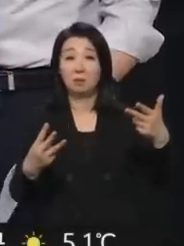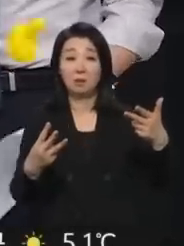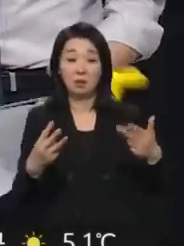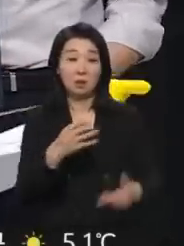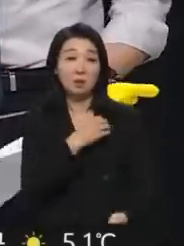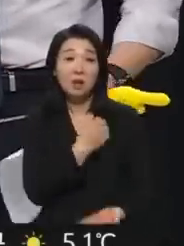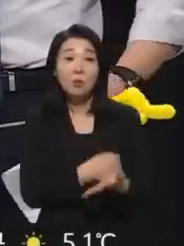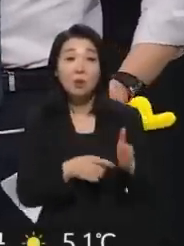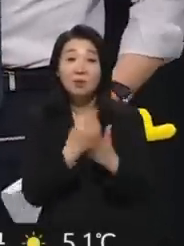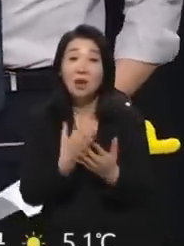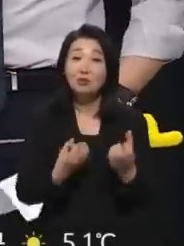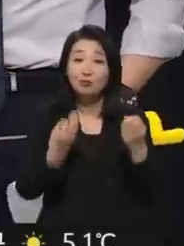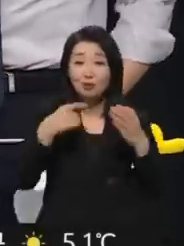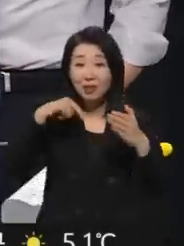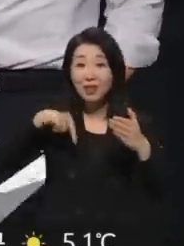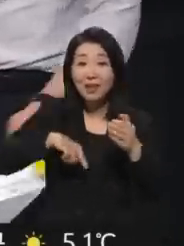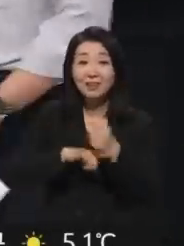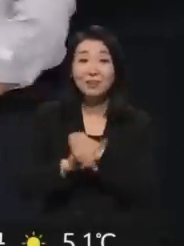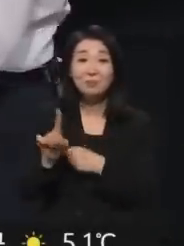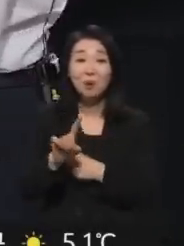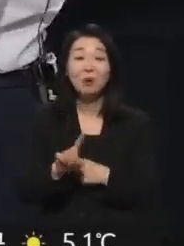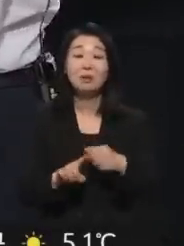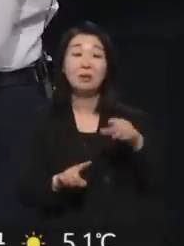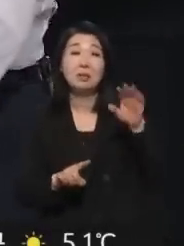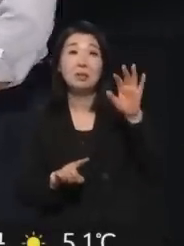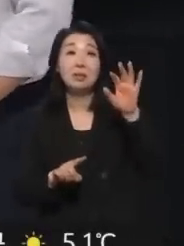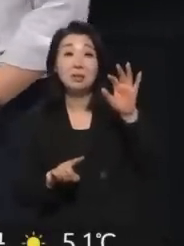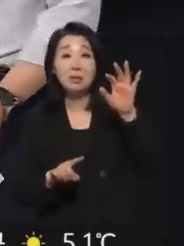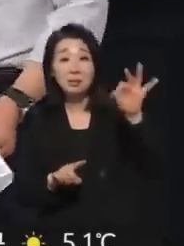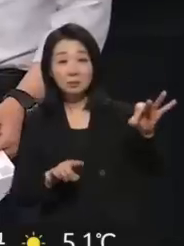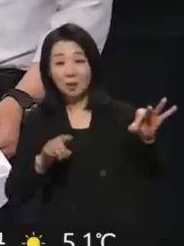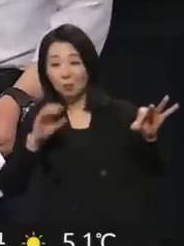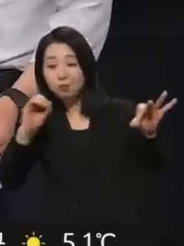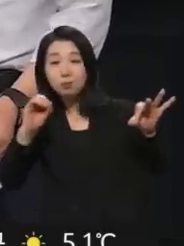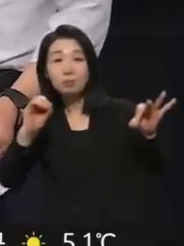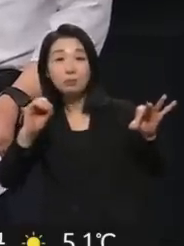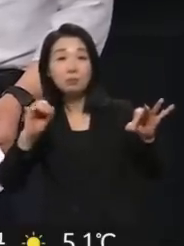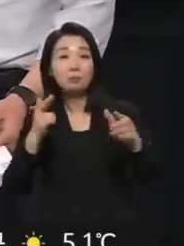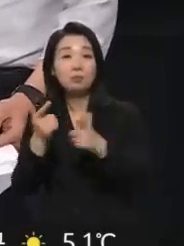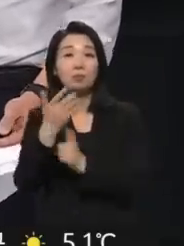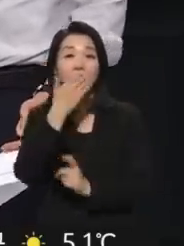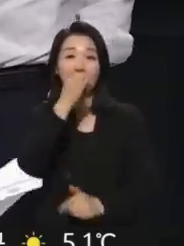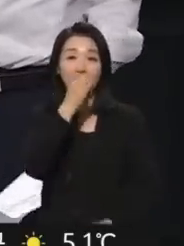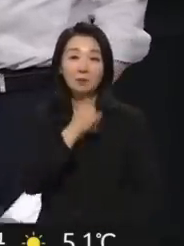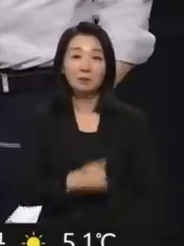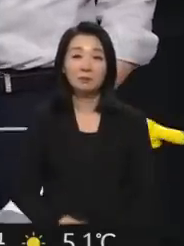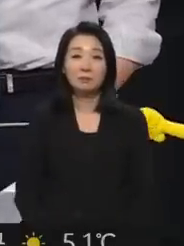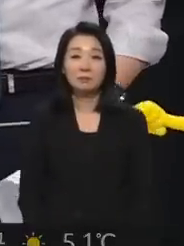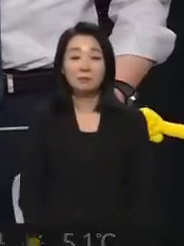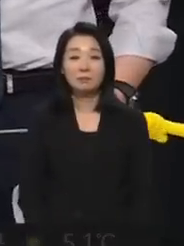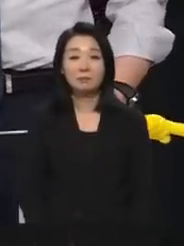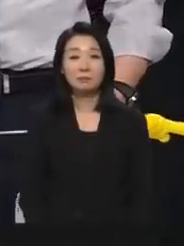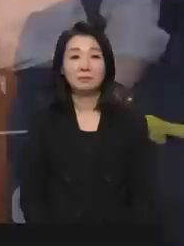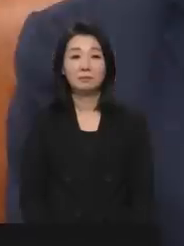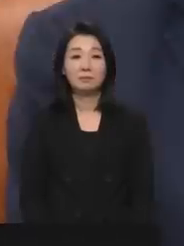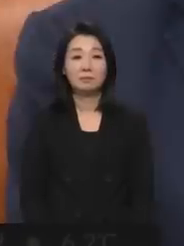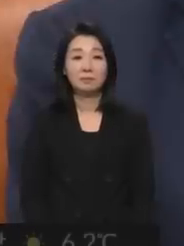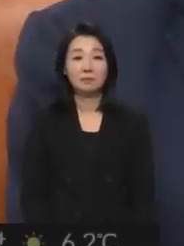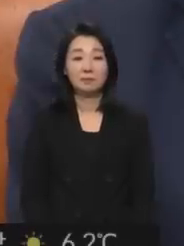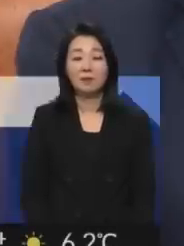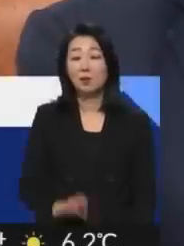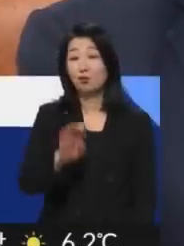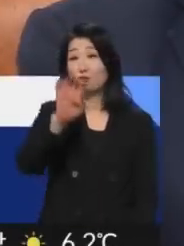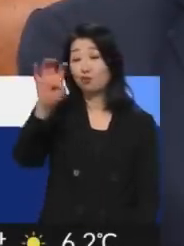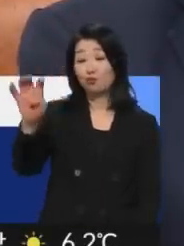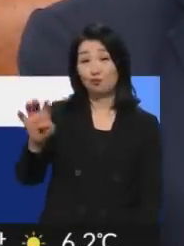축제란 말에 담긴 속뜻, 이 비율을 10대 0으로 조정할 수도 있다는 건데요. 유럽의